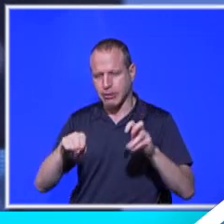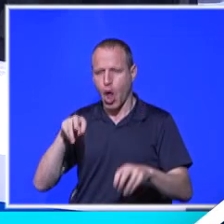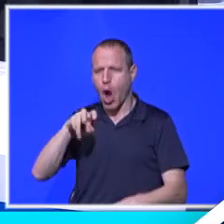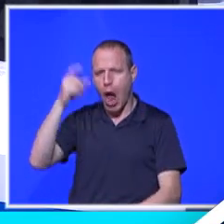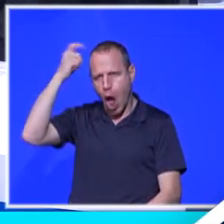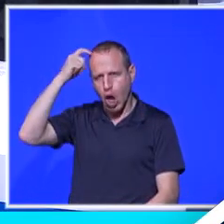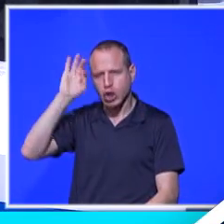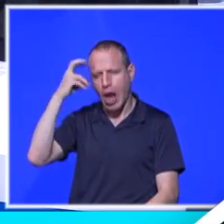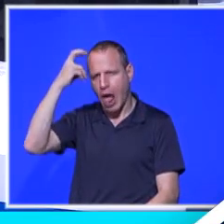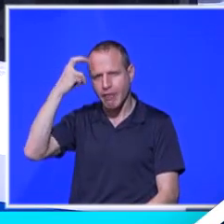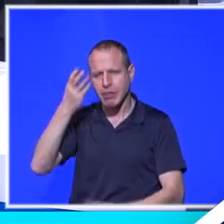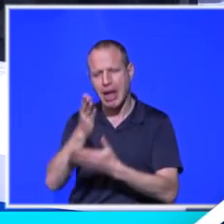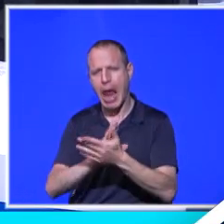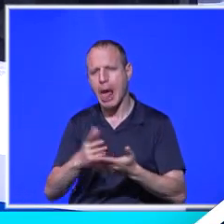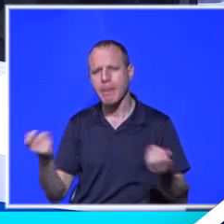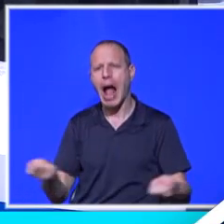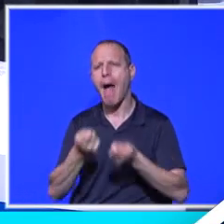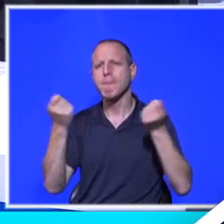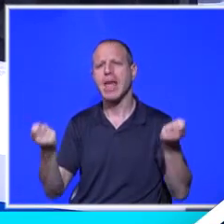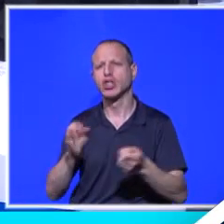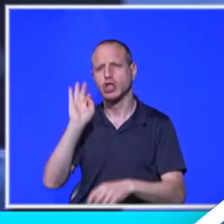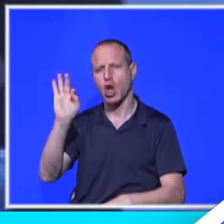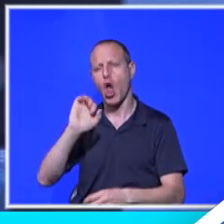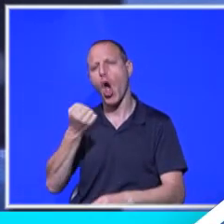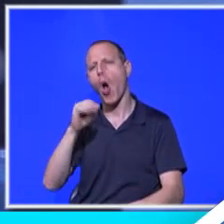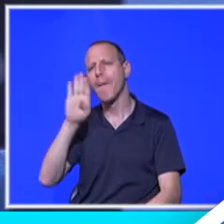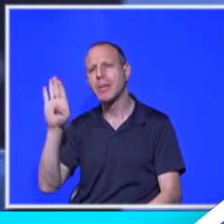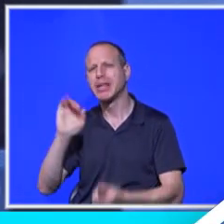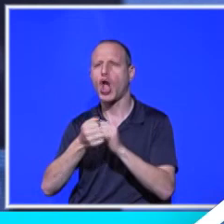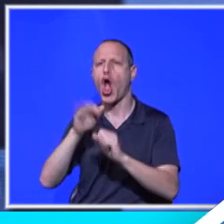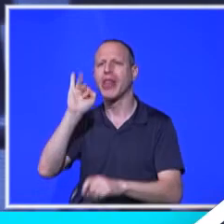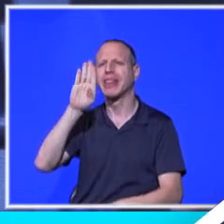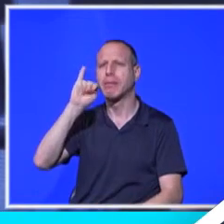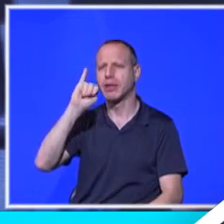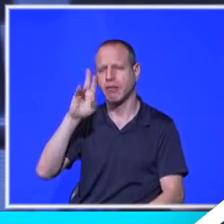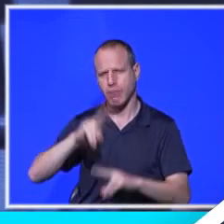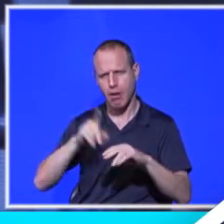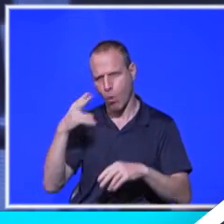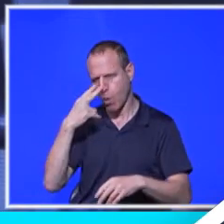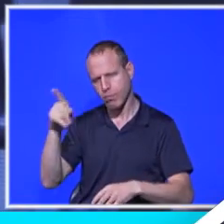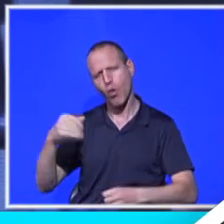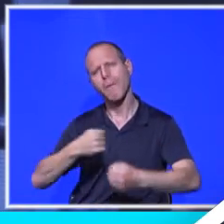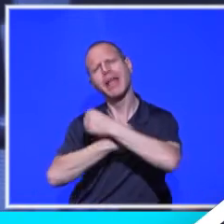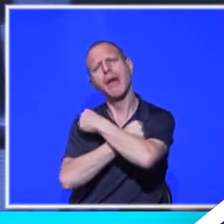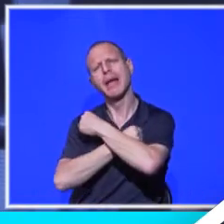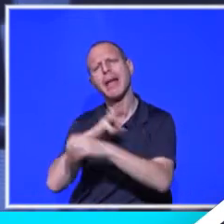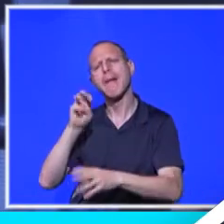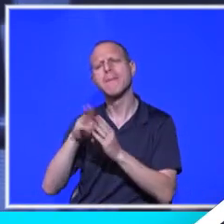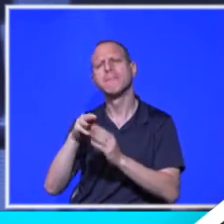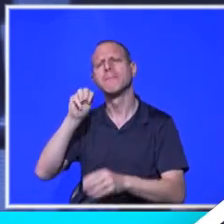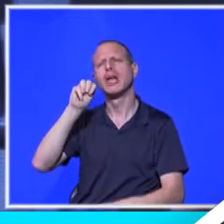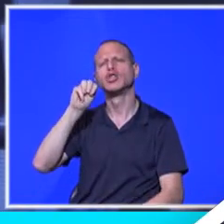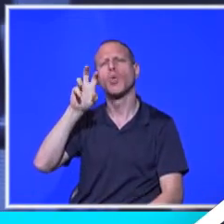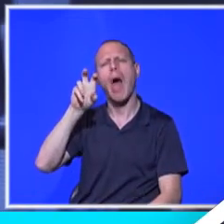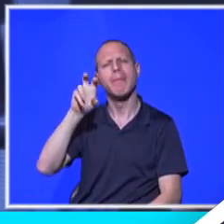של הערבים, כחלק מהקמפיין שלו, זה או ביבי או טיבי, ואז פתאום אנחנו רואים אותו מתחבק עם מנסור עבאס, ואז אתה אומר לעצמך, רגע, איך